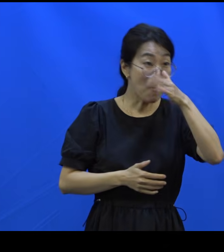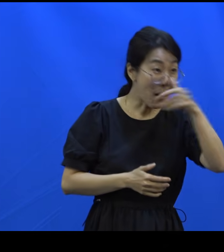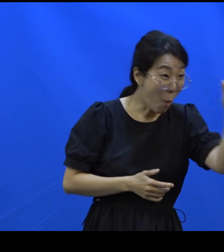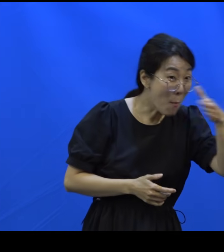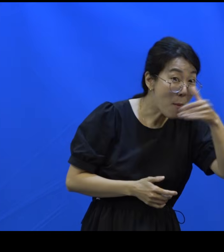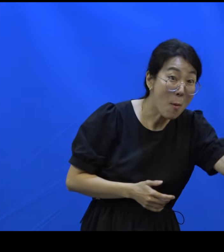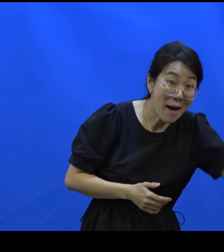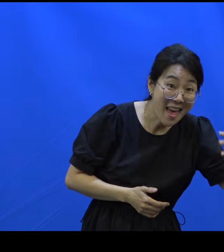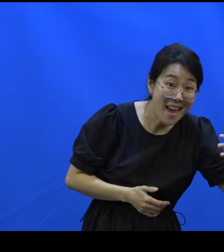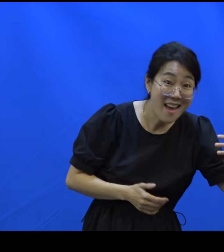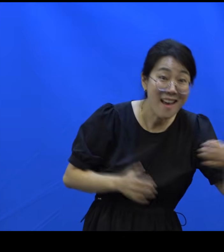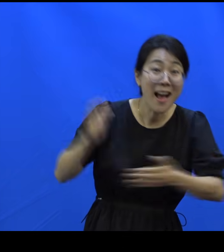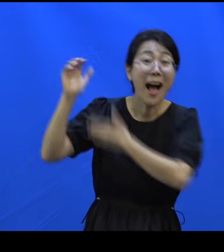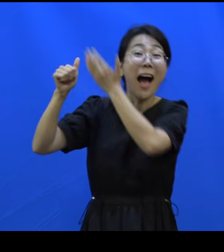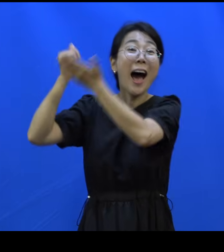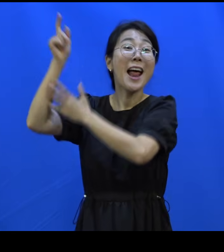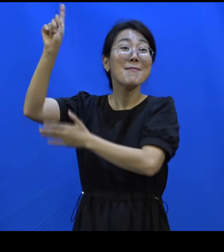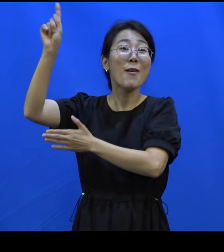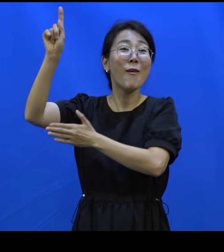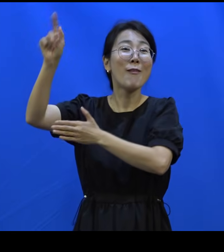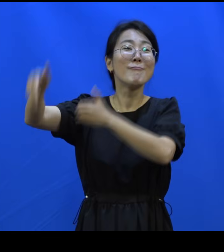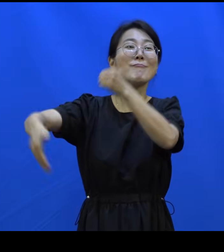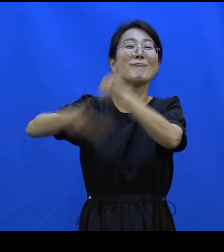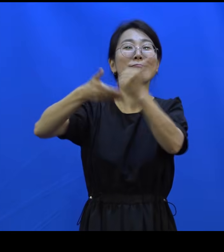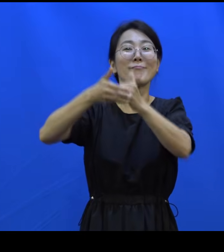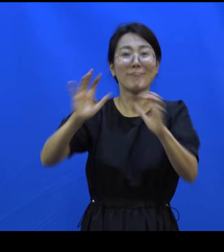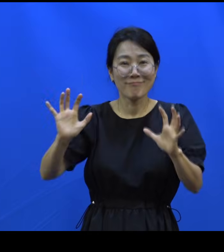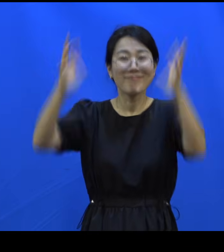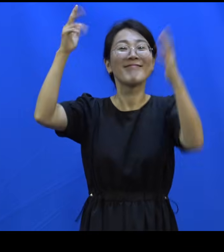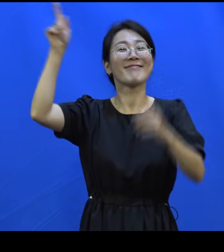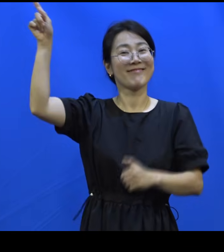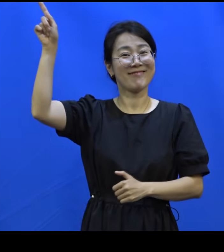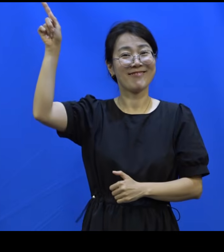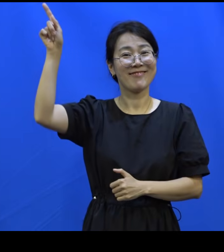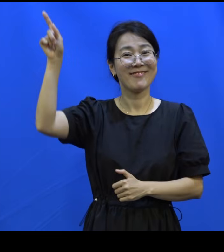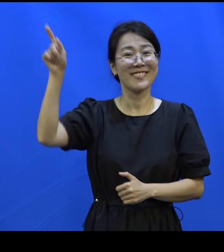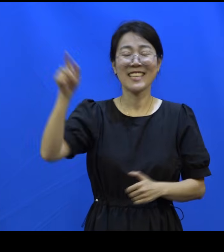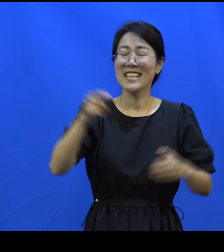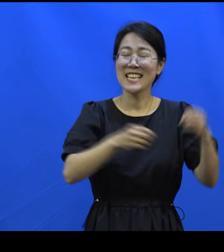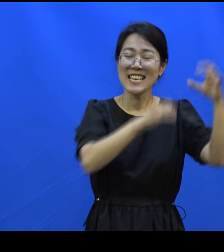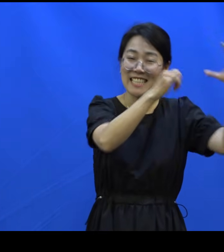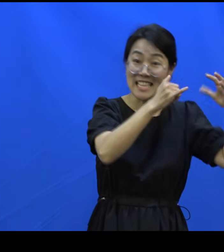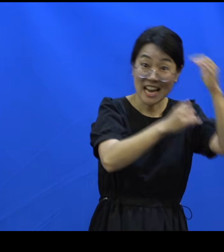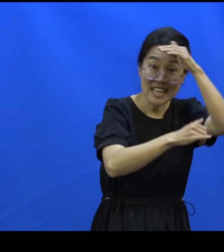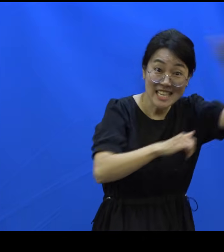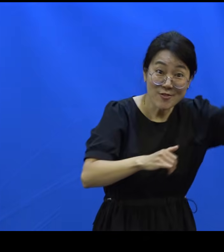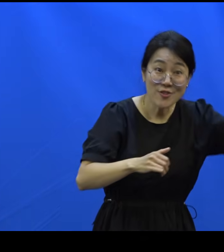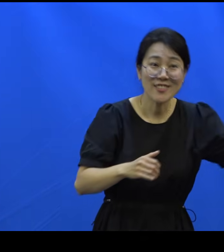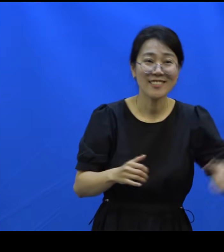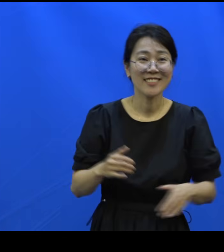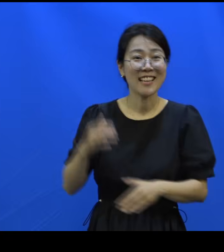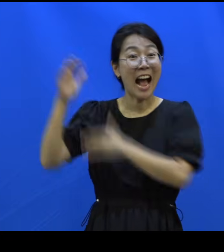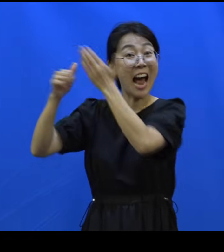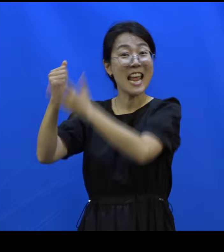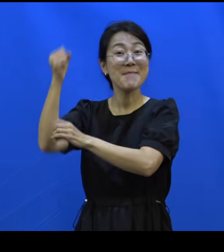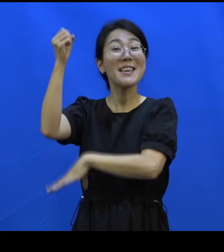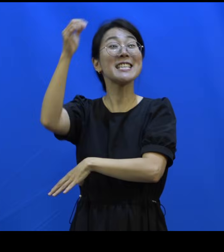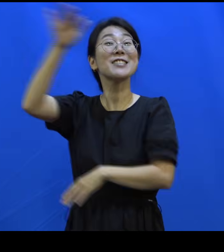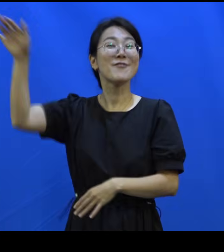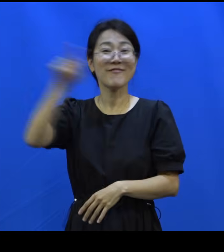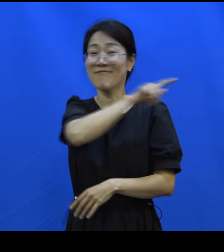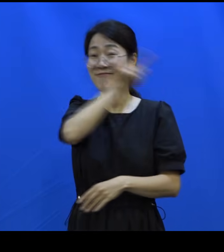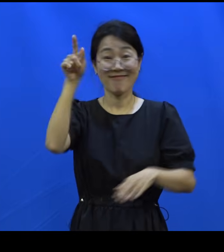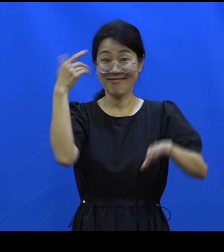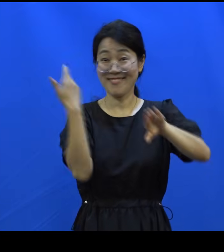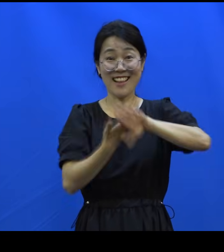가장 정상적인 사람이, 하나님의 나라에서 정상적인 사람이 되는 것입니다. 여러분, 우리는 세상에서 정상인이라고 하는